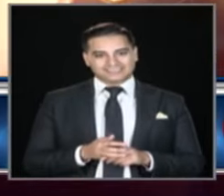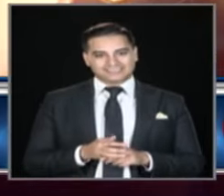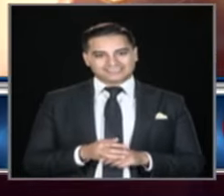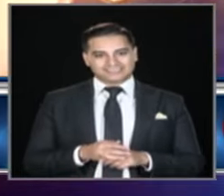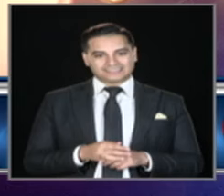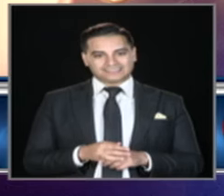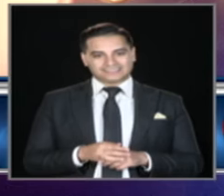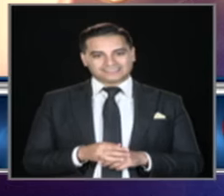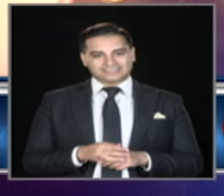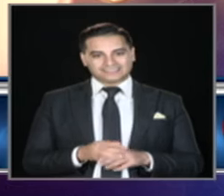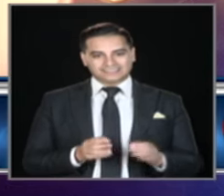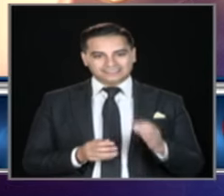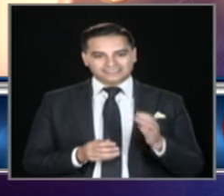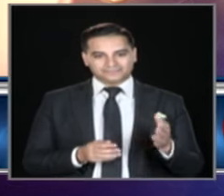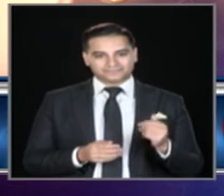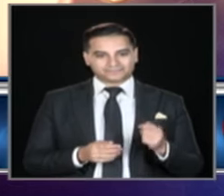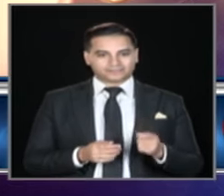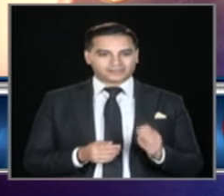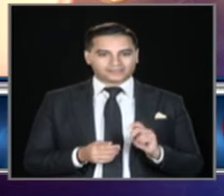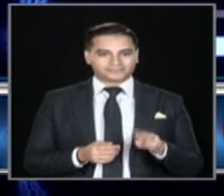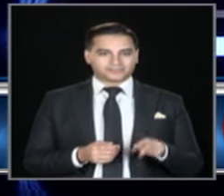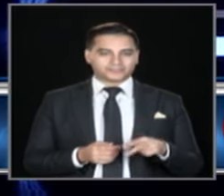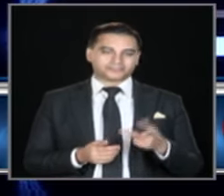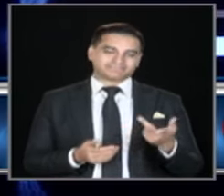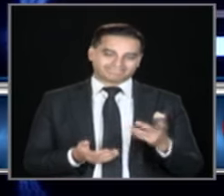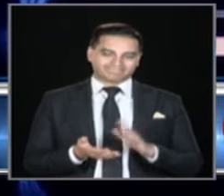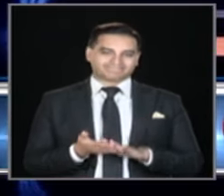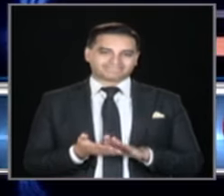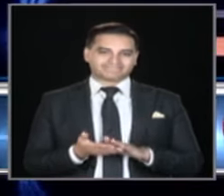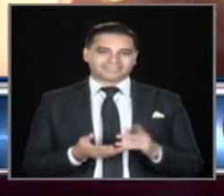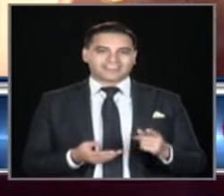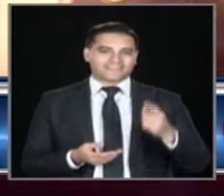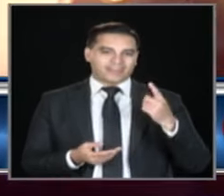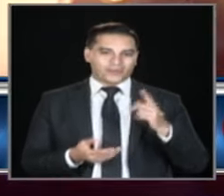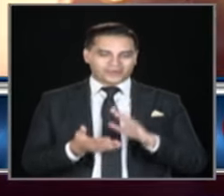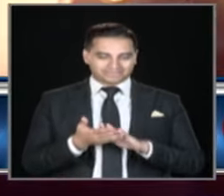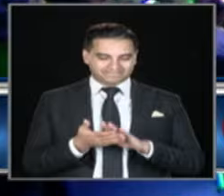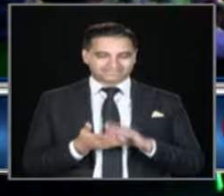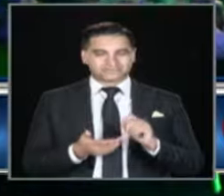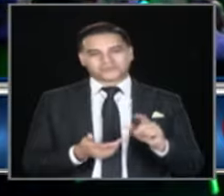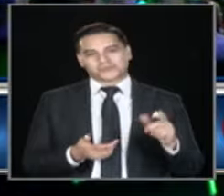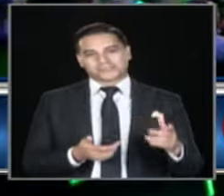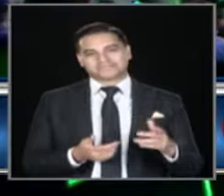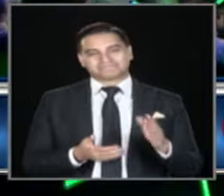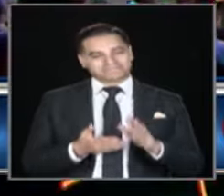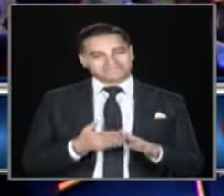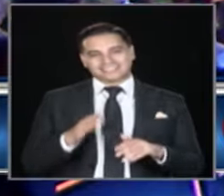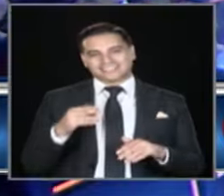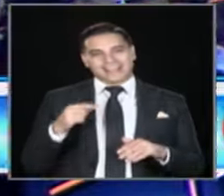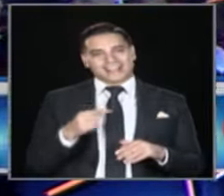الصالح عندك اجابه اجابتك سالب 18 الهدف الاول برافو عليك